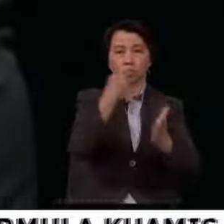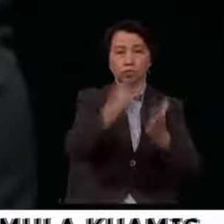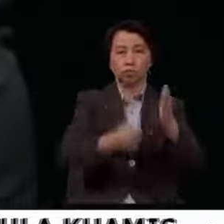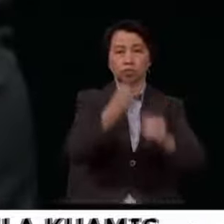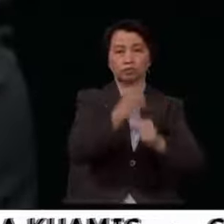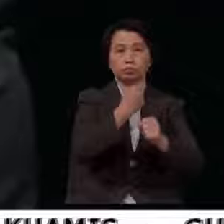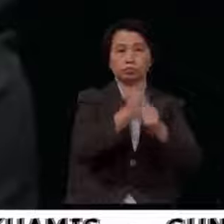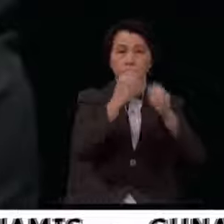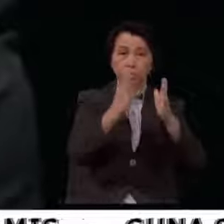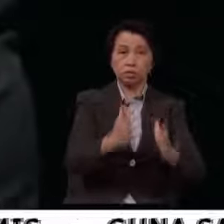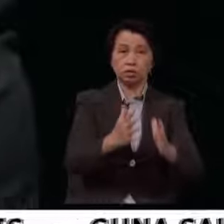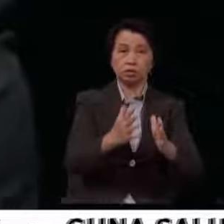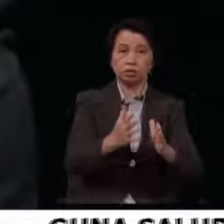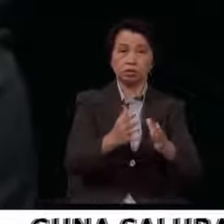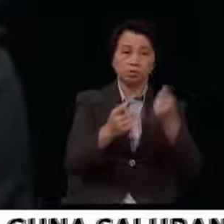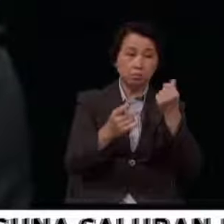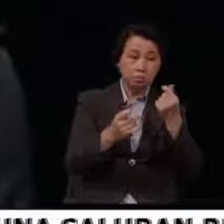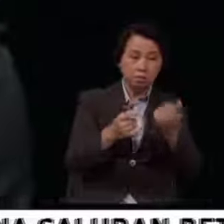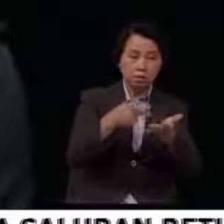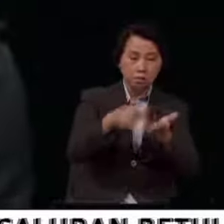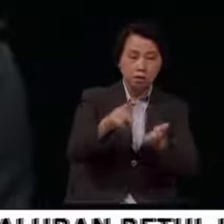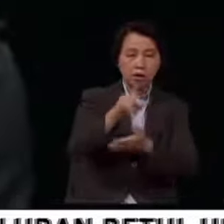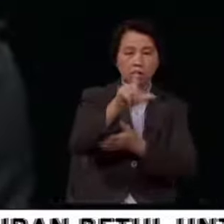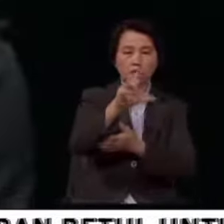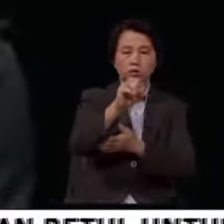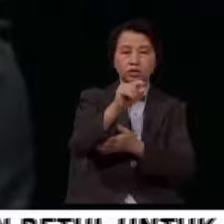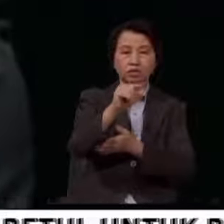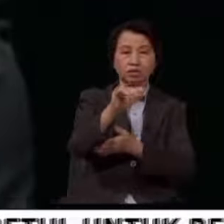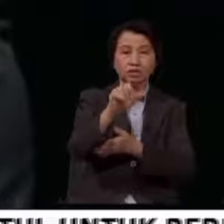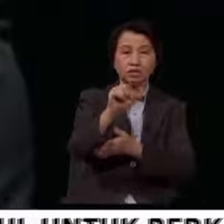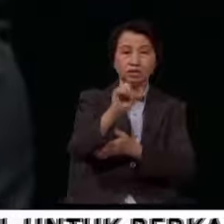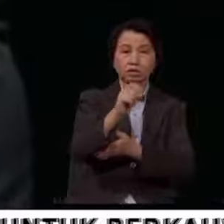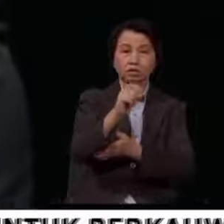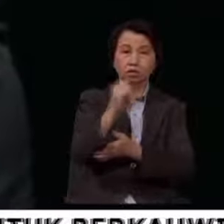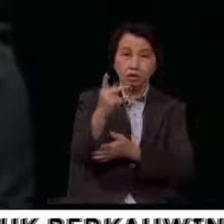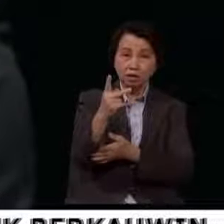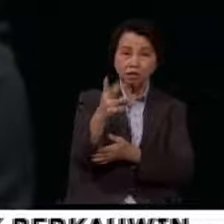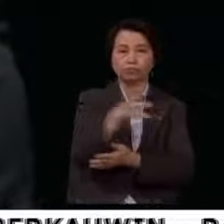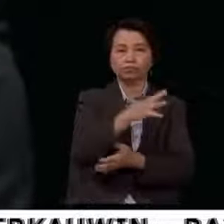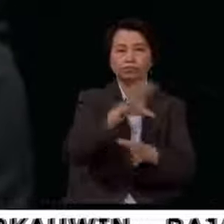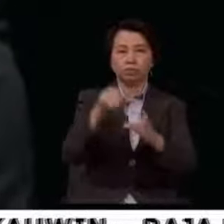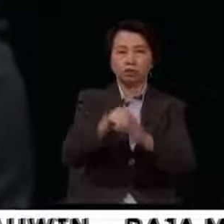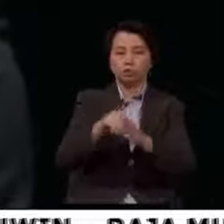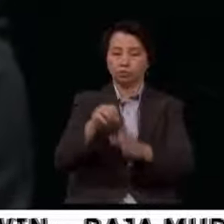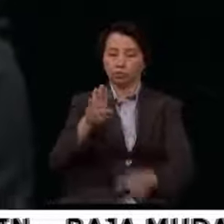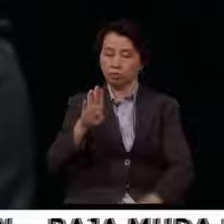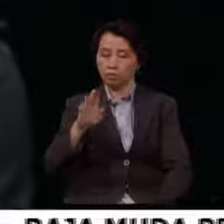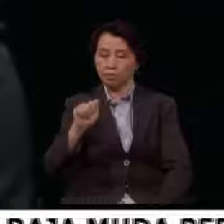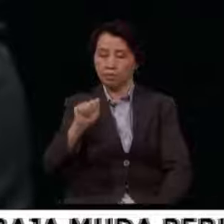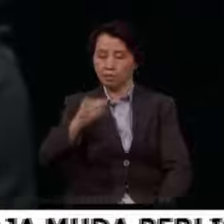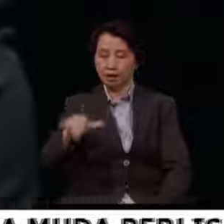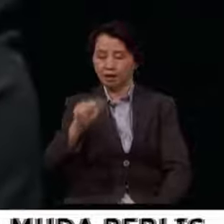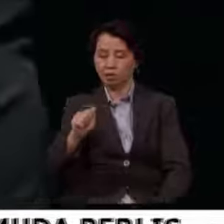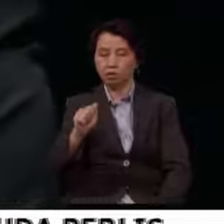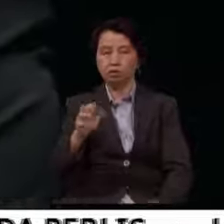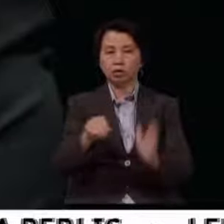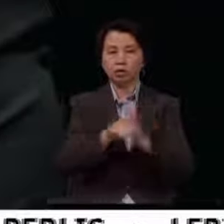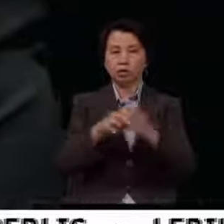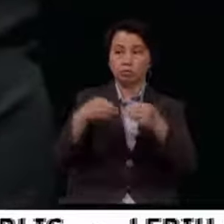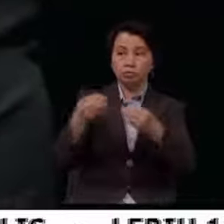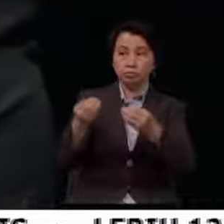kita seharusnya Mengetahui berbagai faktor yang bunyi